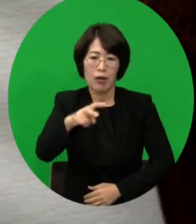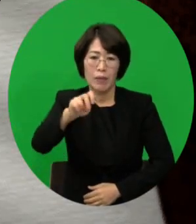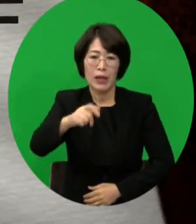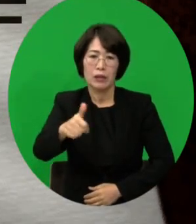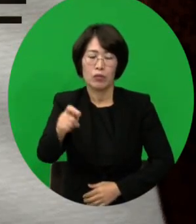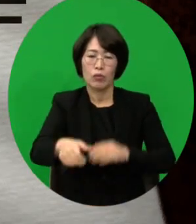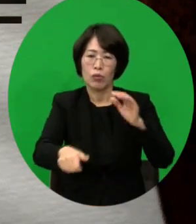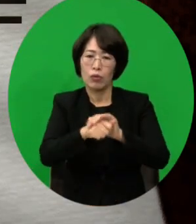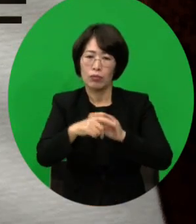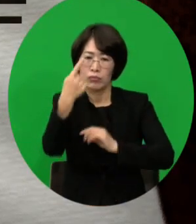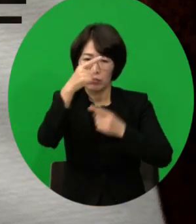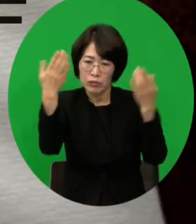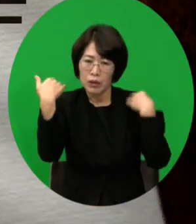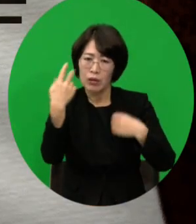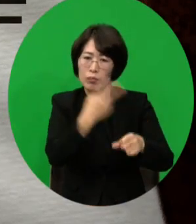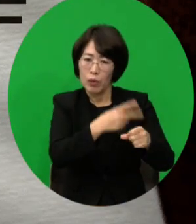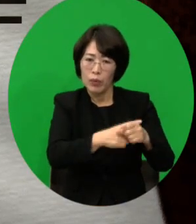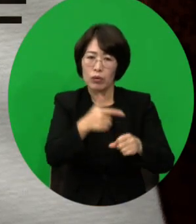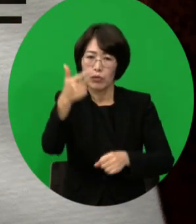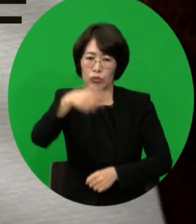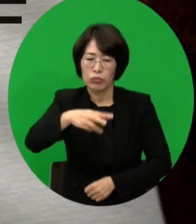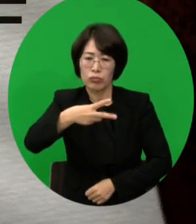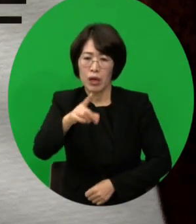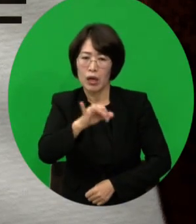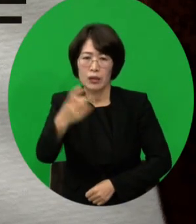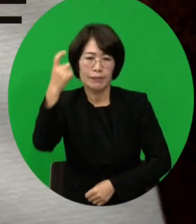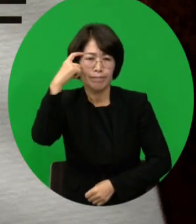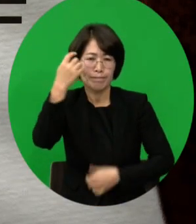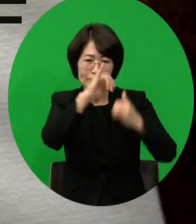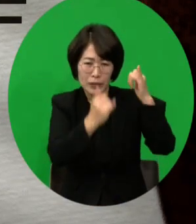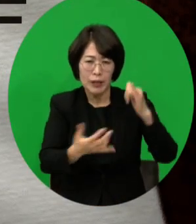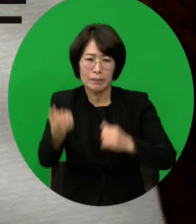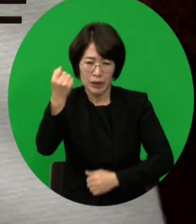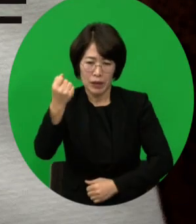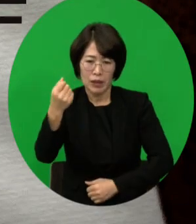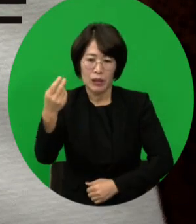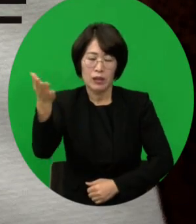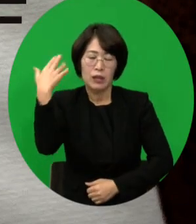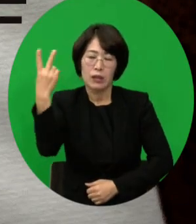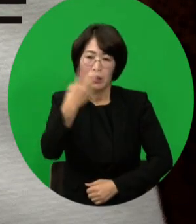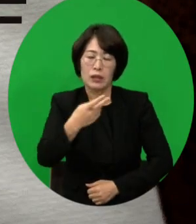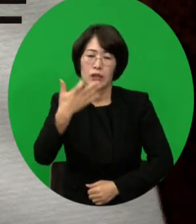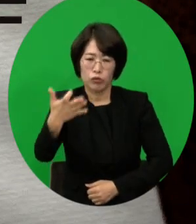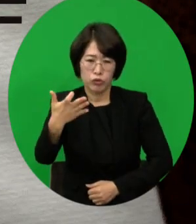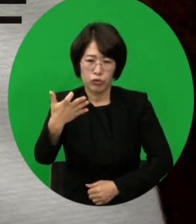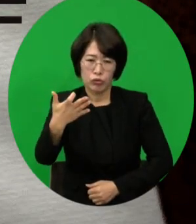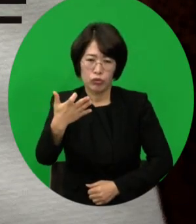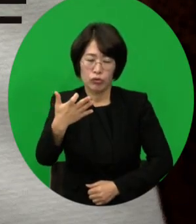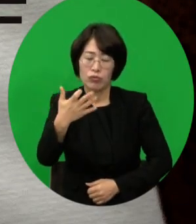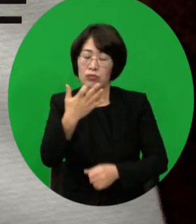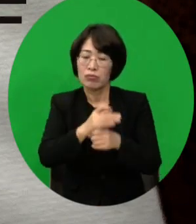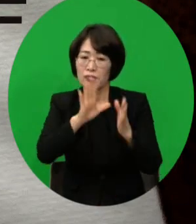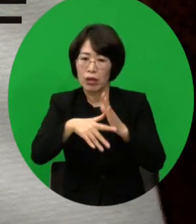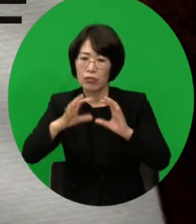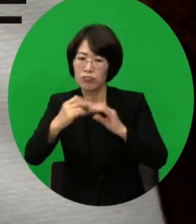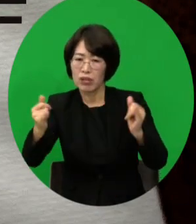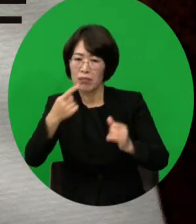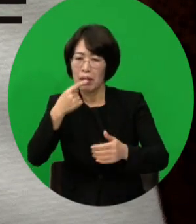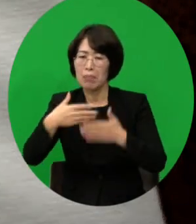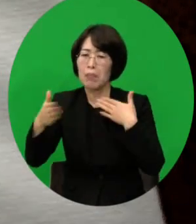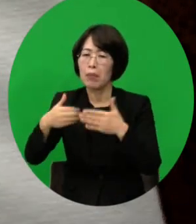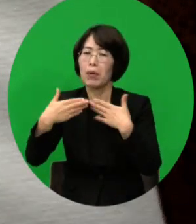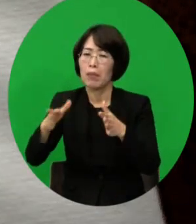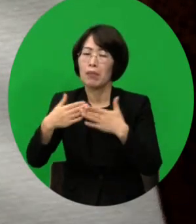경북대 명예교수는 뉴라이트 계열로 분류되는 인사이자 지난 2019년 국민들을 회하는 발언으로 논란이 된